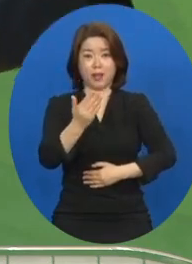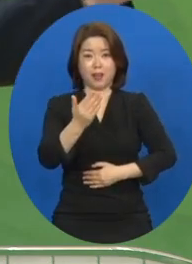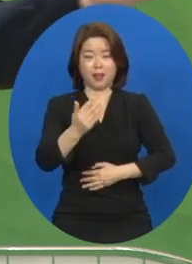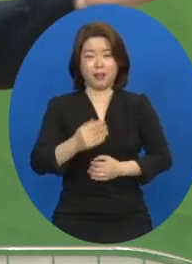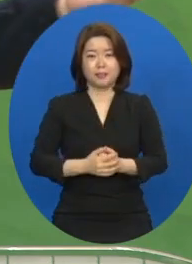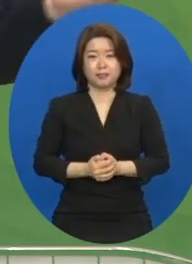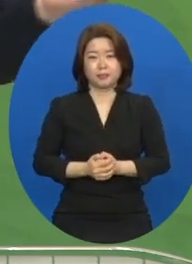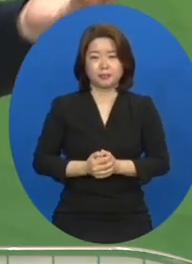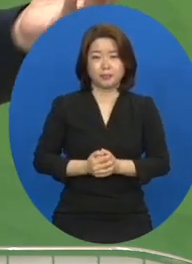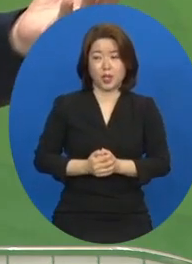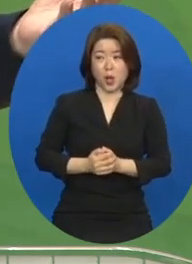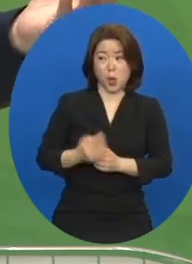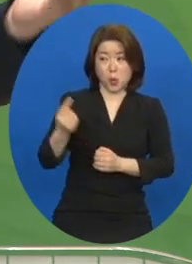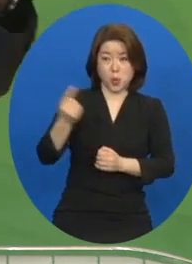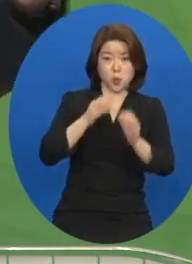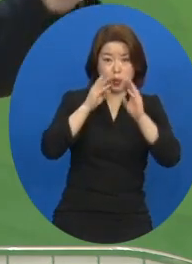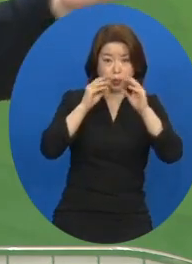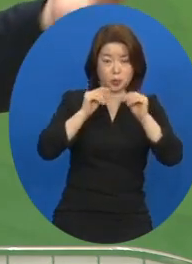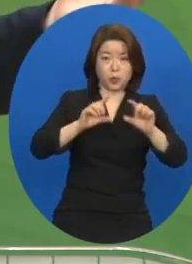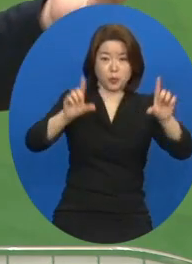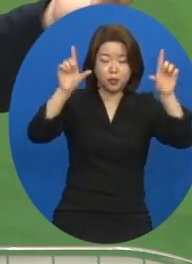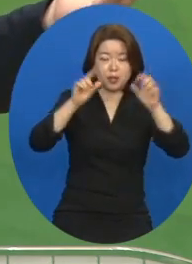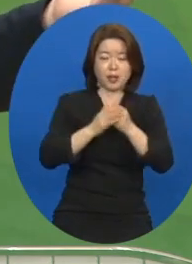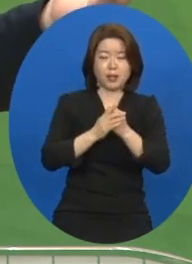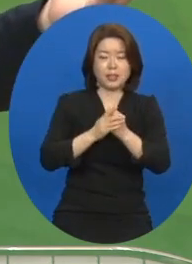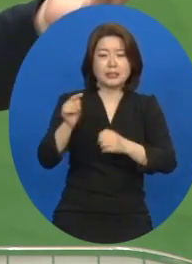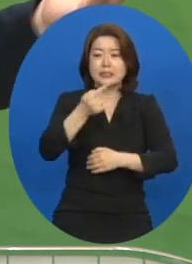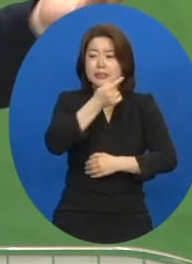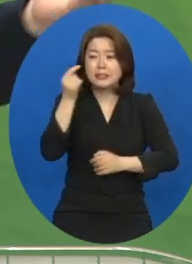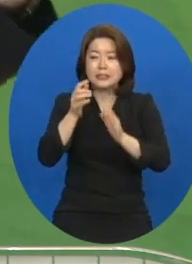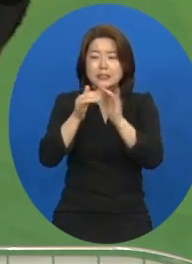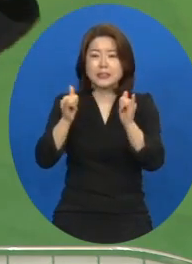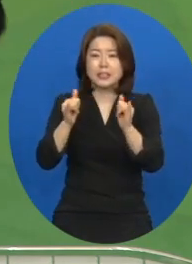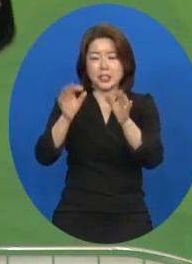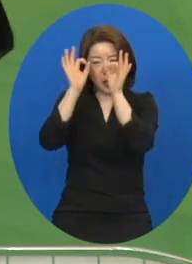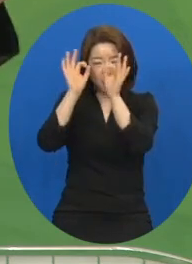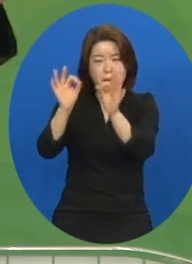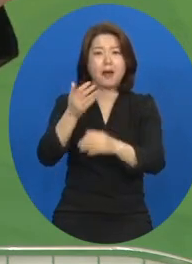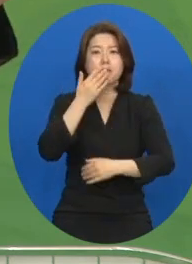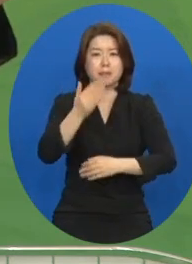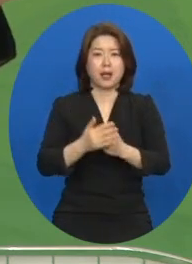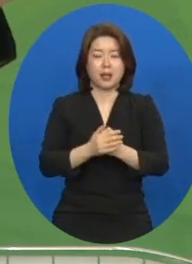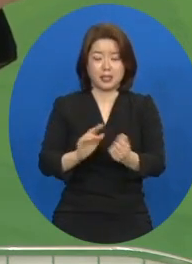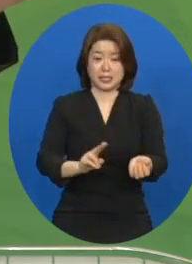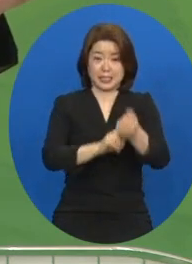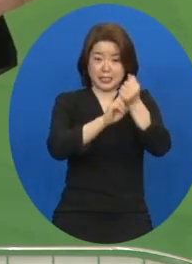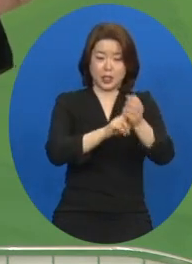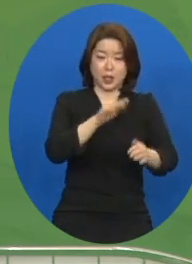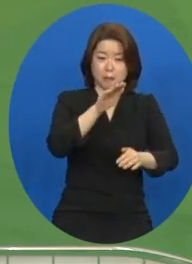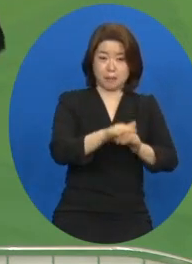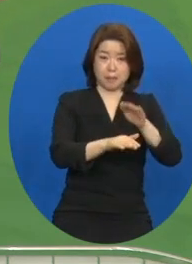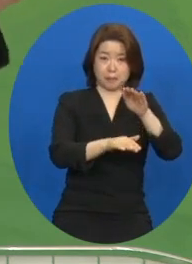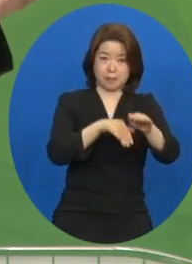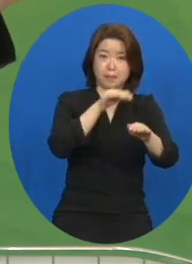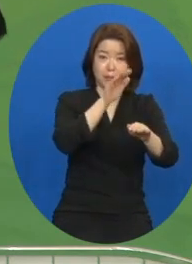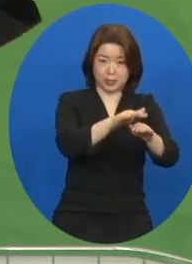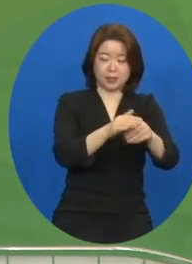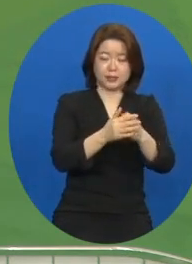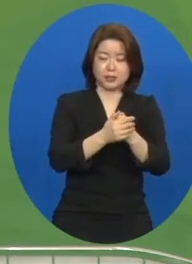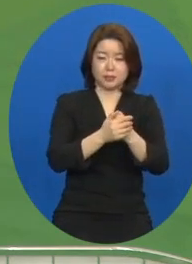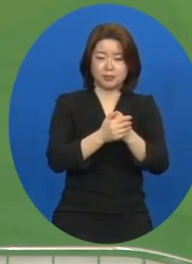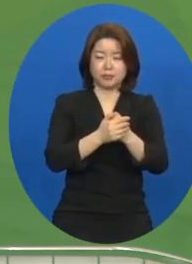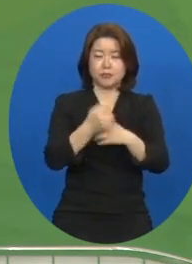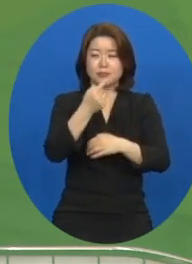이번 토요일에 여러분이 그 증인들을 보시는 거예요. 기적의 발걸음. 증인 모임이 바로